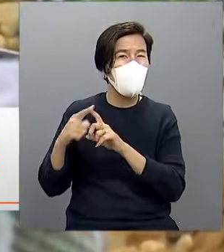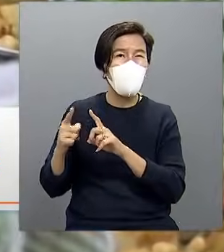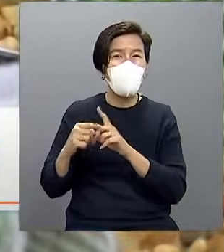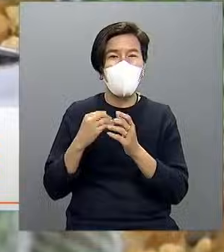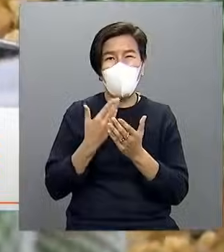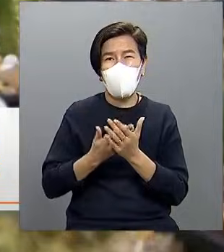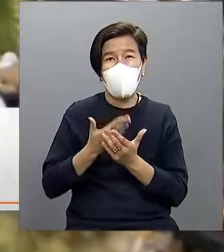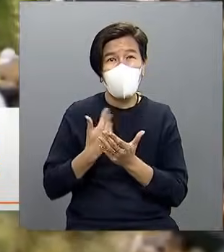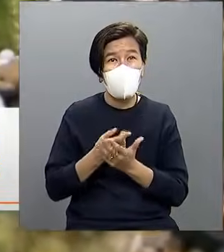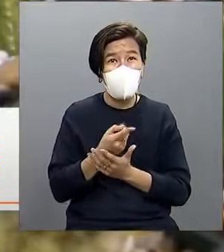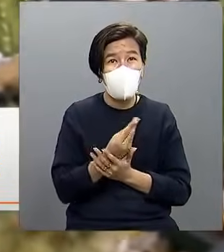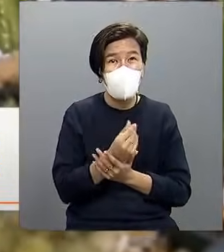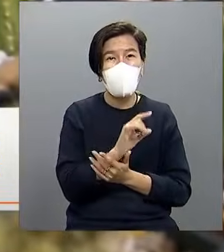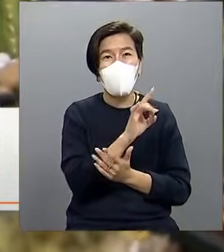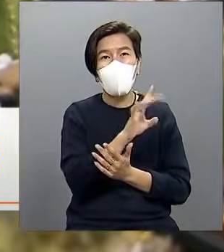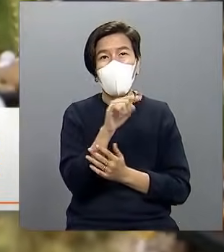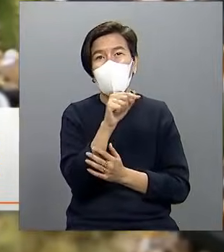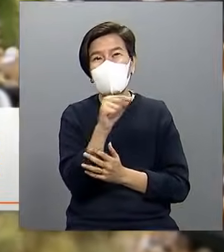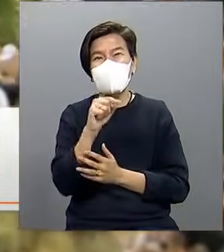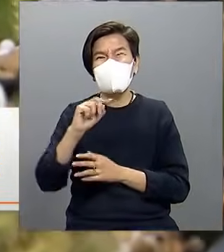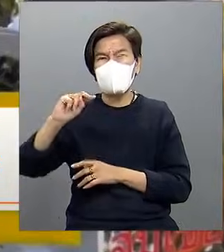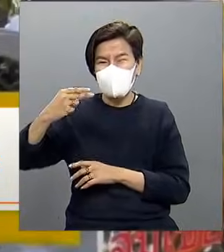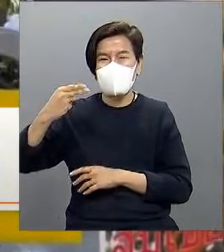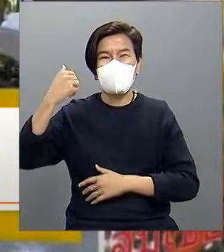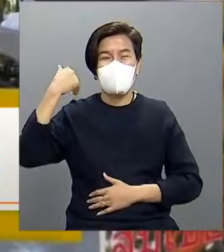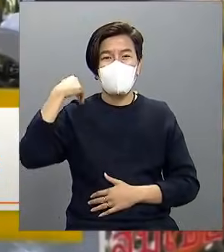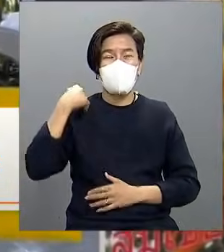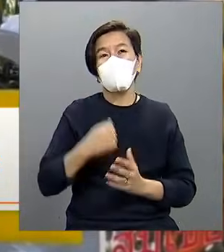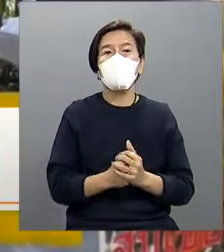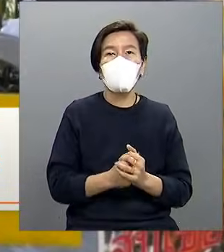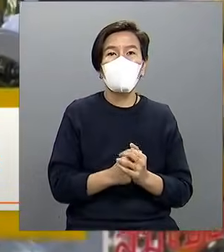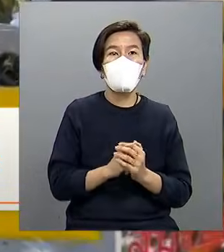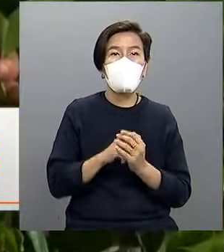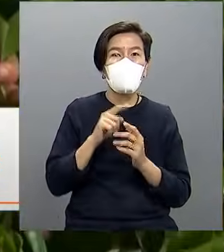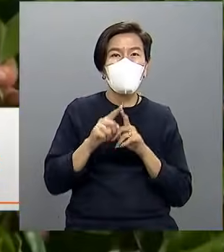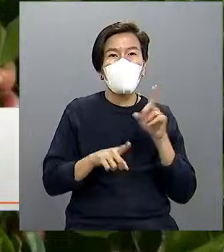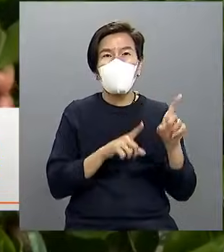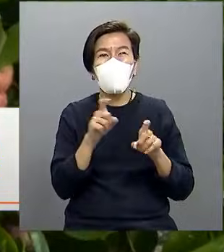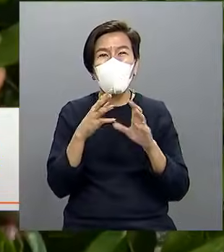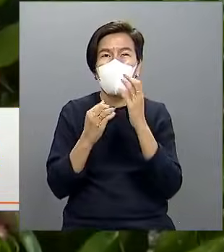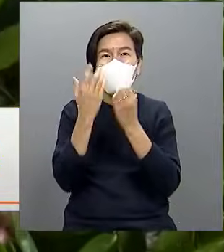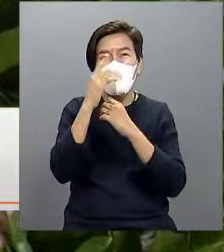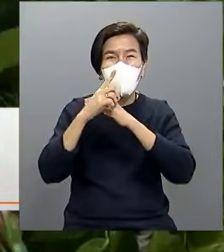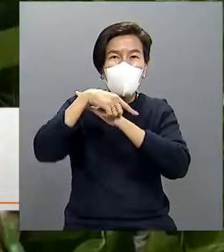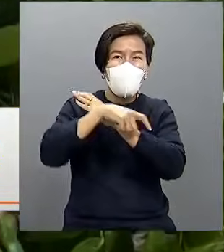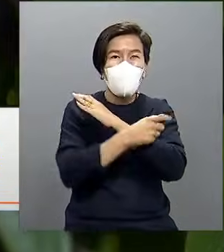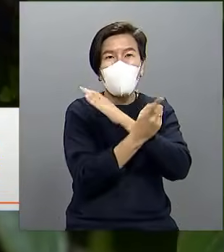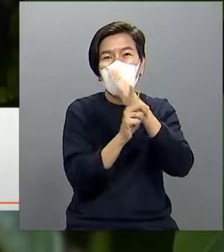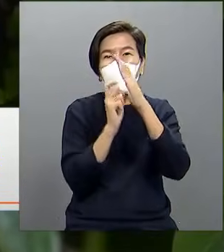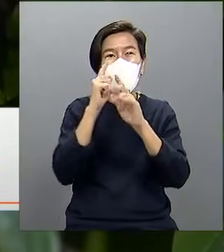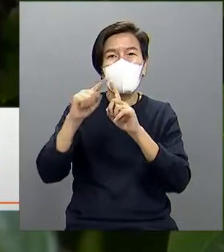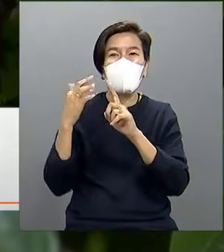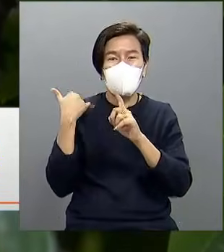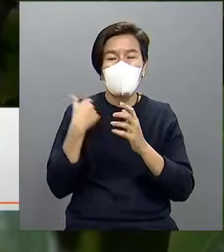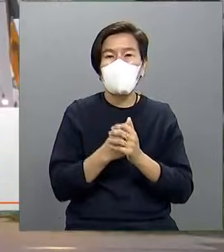งแต่หลักร้อยไปจนถึงหลักหมื่นครับหรือพันไม้เนื้ออย่างต้นกุ้งขนก็มีขายด้วยนะครับรวมถึงไม้มงคลก็อย่างต้นเงินต้น